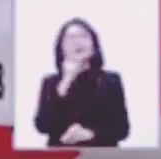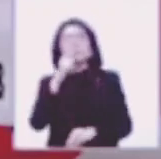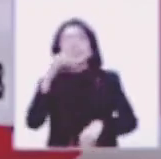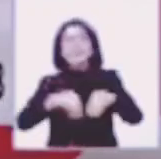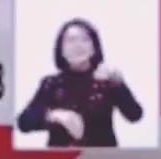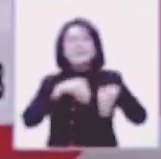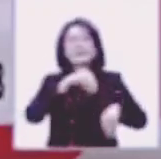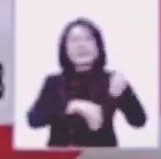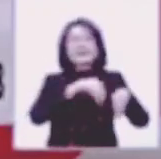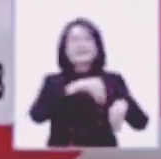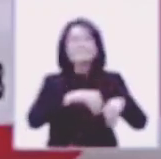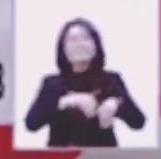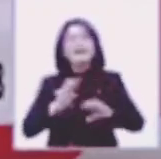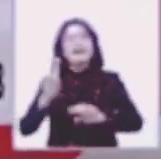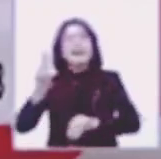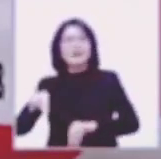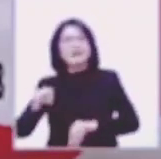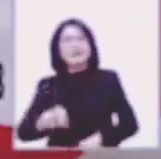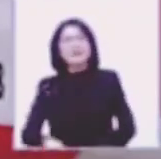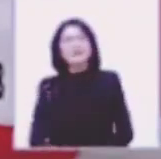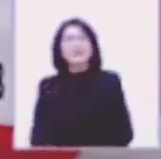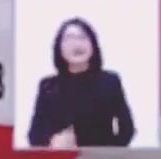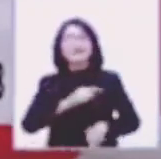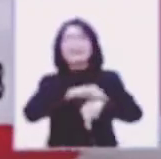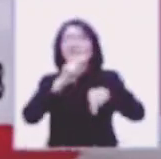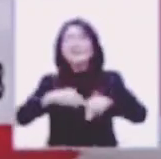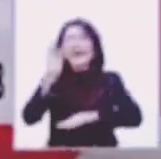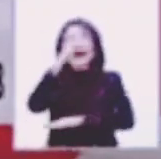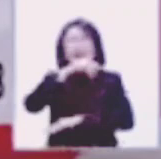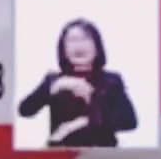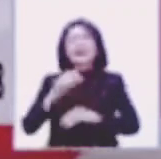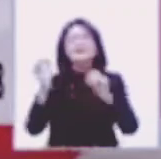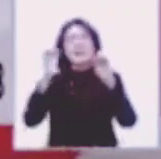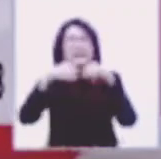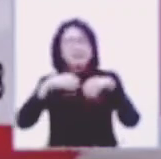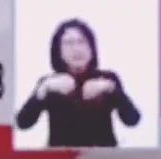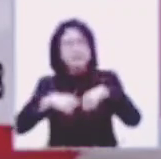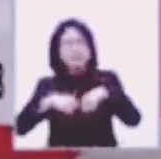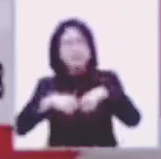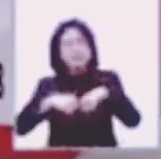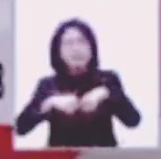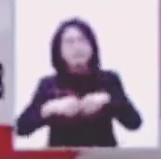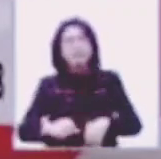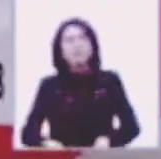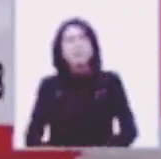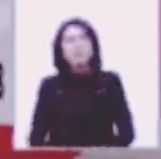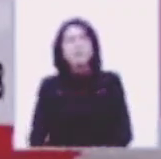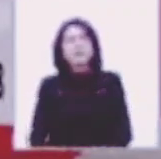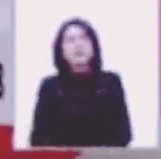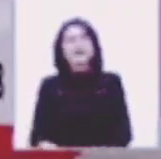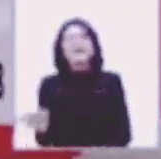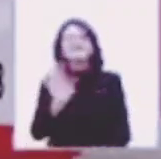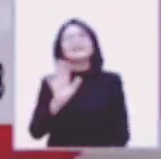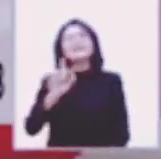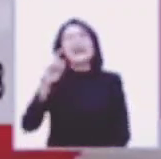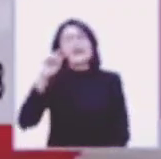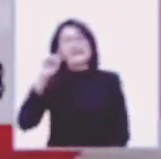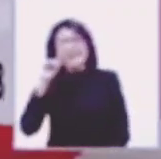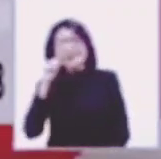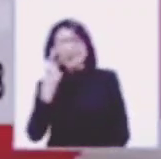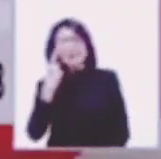penghijauan atau reforestasi. Sampai hari ini saya setuju dengan Pak Mahfud, tidak ada keseriusan dan